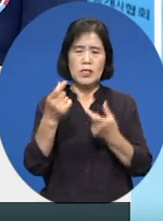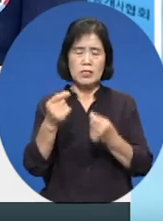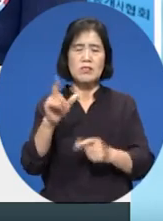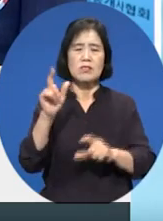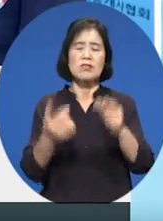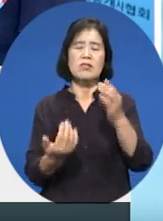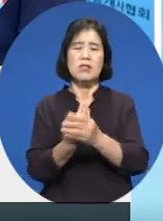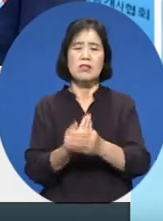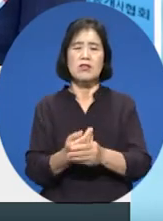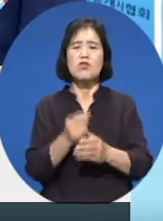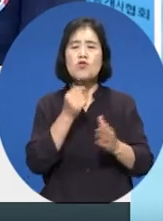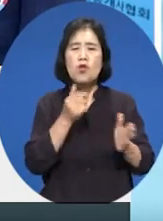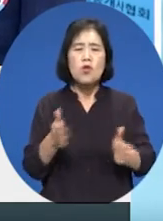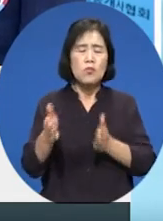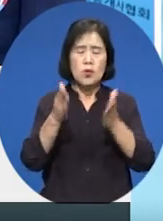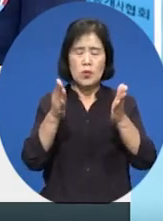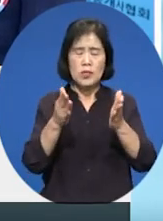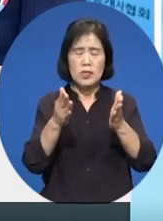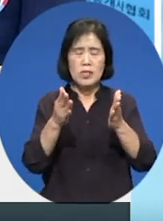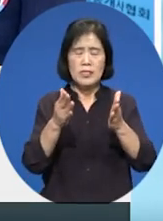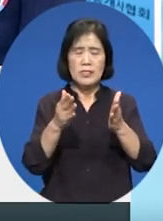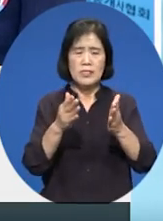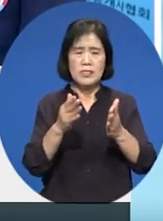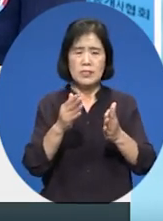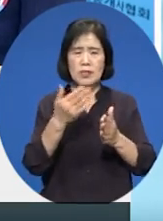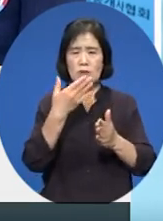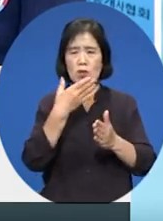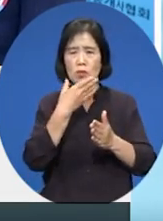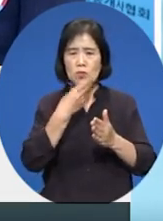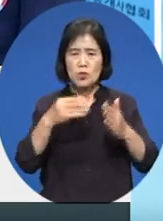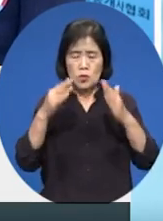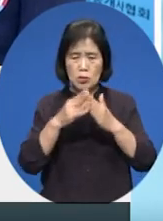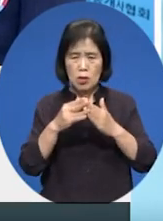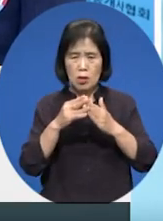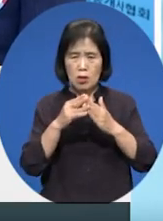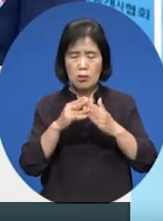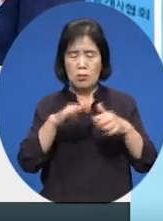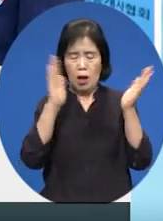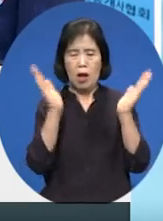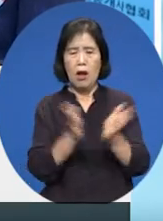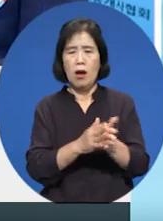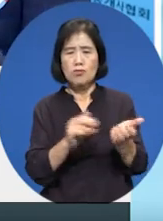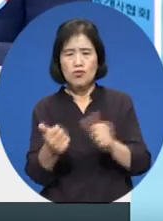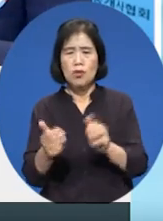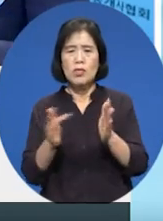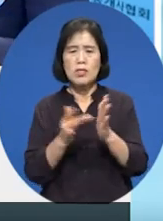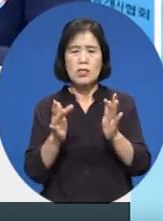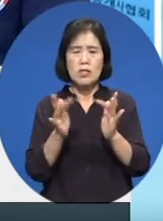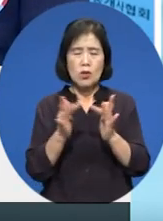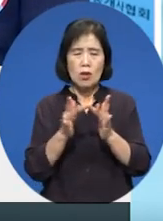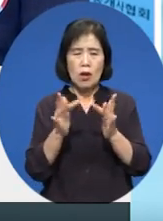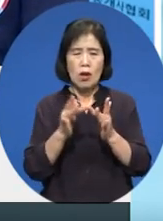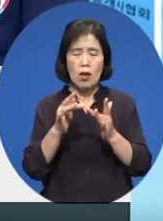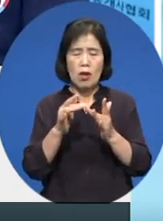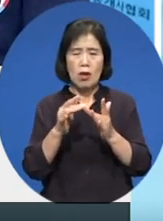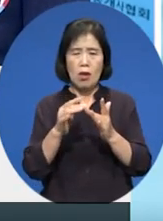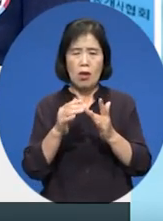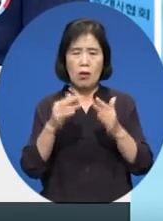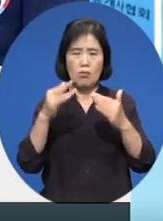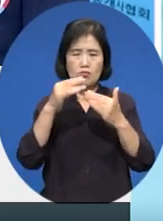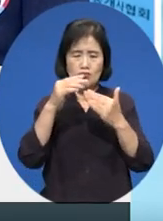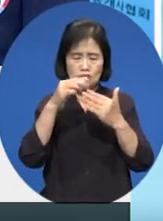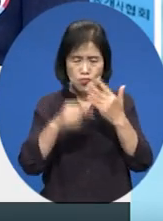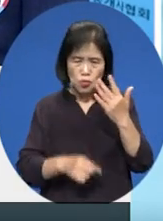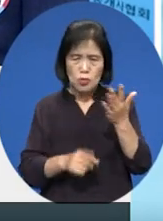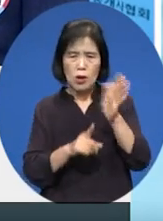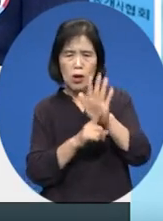현상이라는 거죠. 골목에 있는 공인중개사들은 다 죽어나가는데 플랫폼을 가진 거대한 지금 부동산